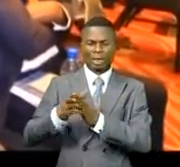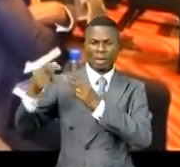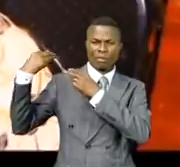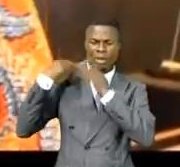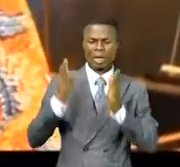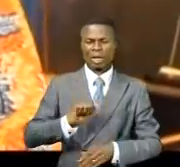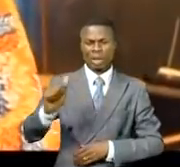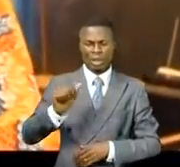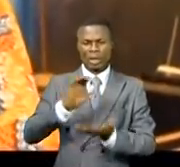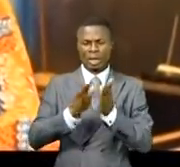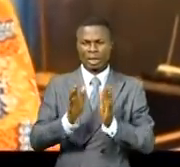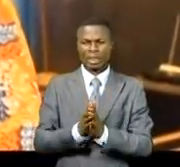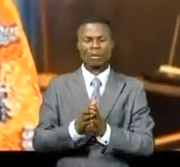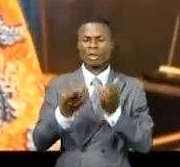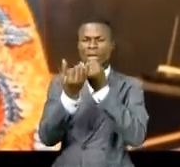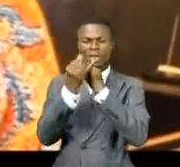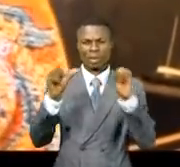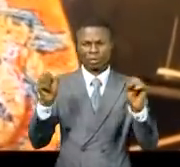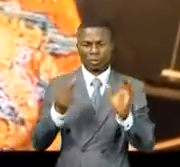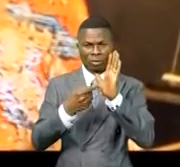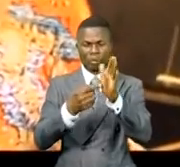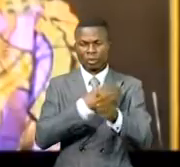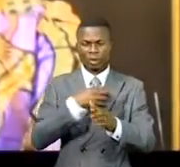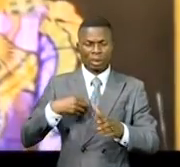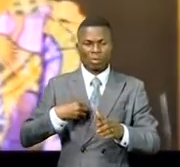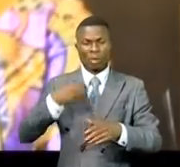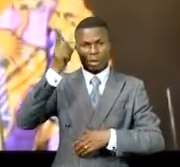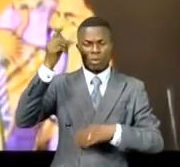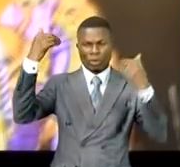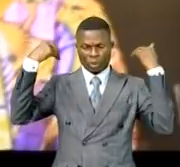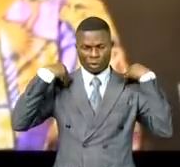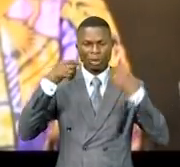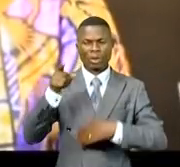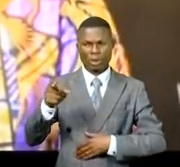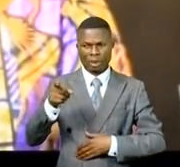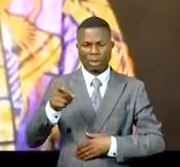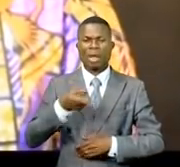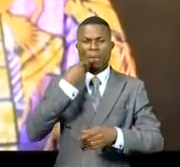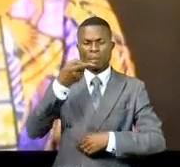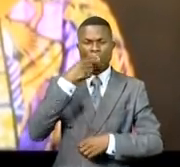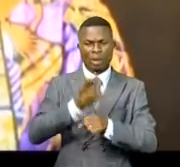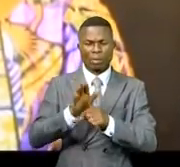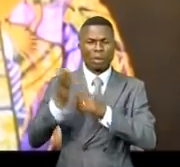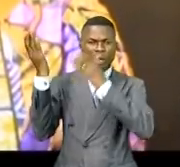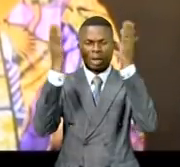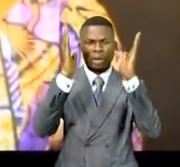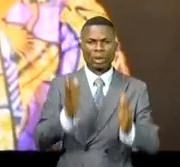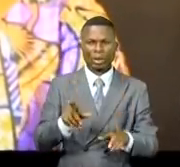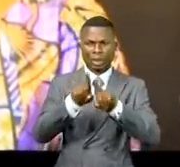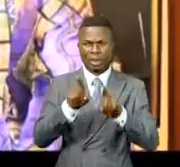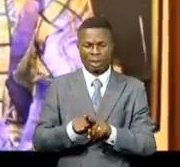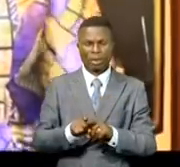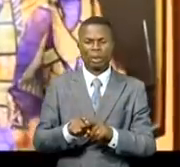femme par Annie Bomboko. Tandis que la représentante de la Fondation Widal, Kati Botema, est revenue génie sur le commerce et l'épargne